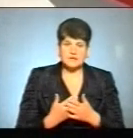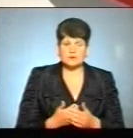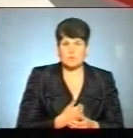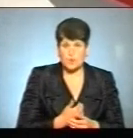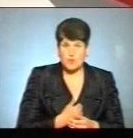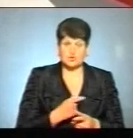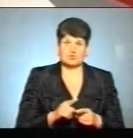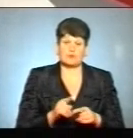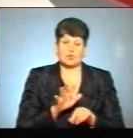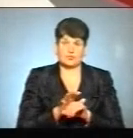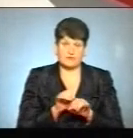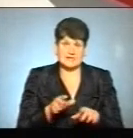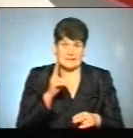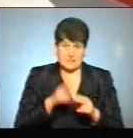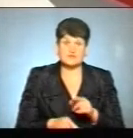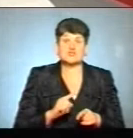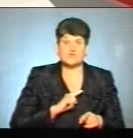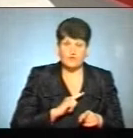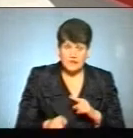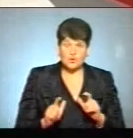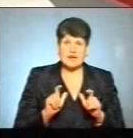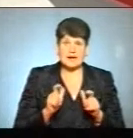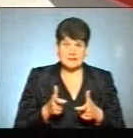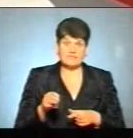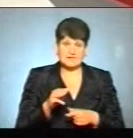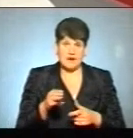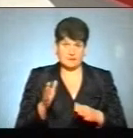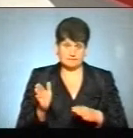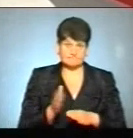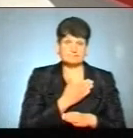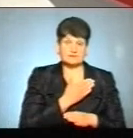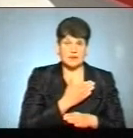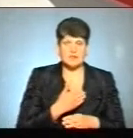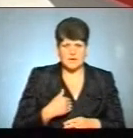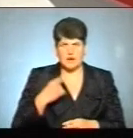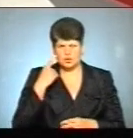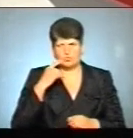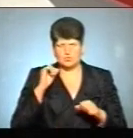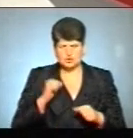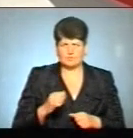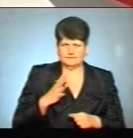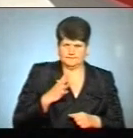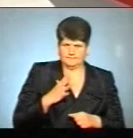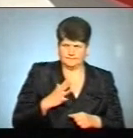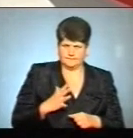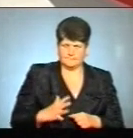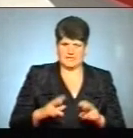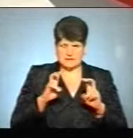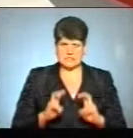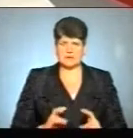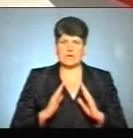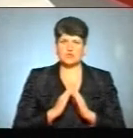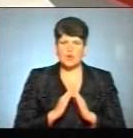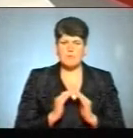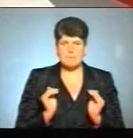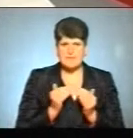щоб COVID-19 закінчили швидше і карантин в травні вже знімався, я думаю, що можна себе трошки ще обмежити і посидіти вдома.